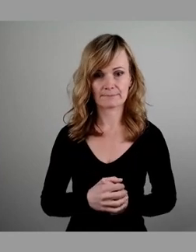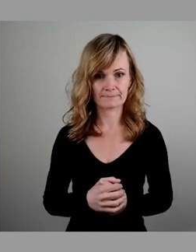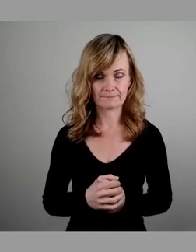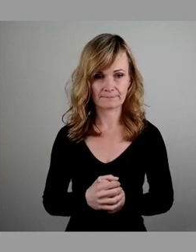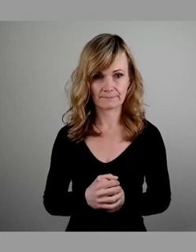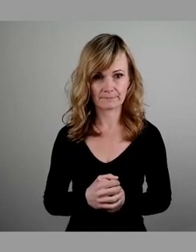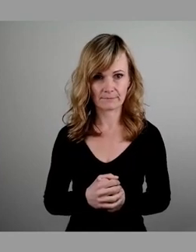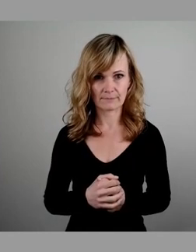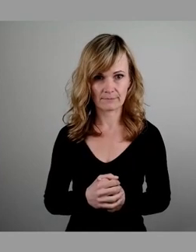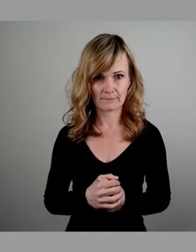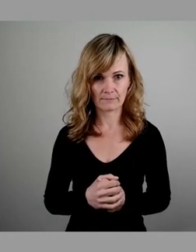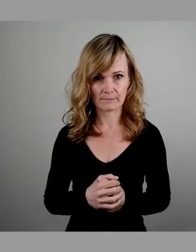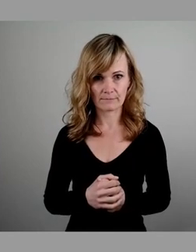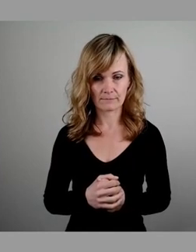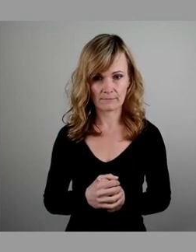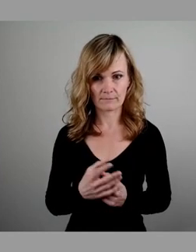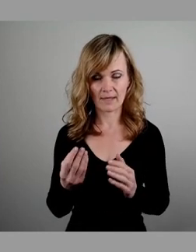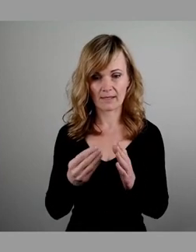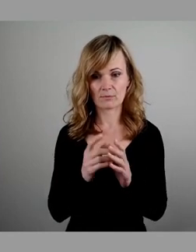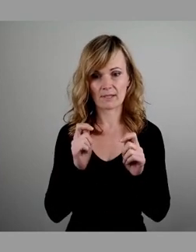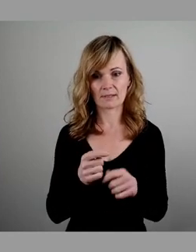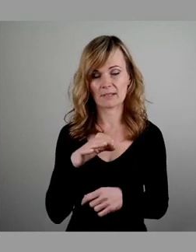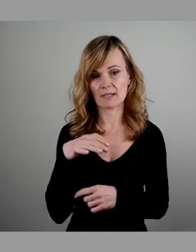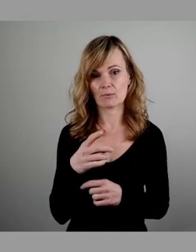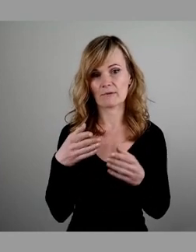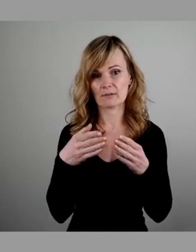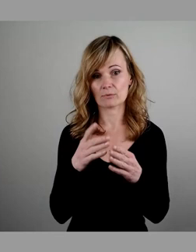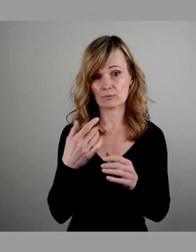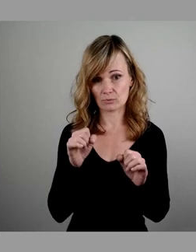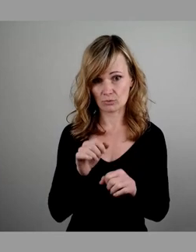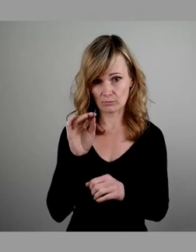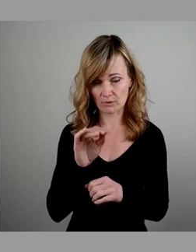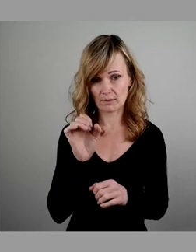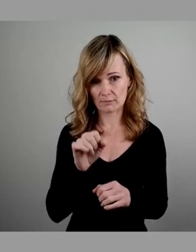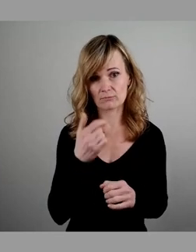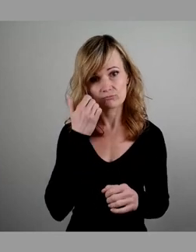zum Ergänzungsantrag CDU-Fraktion. Wer dem zustimmen kann, bitte ich um das Stimmzeichen.